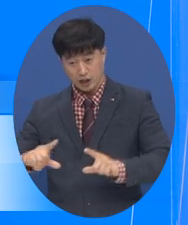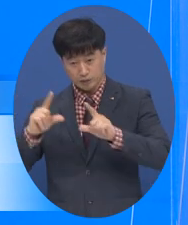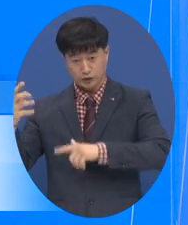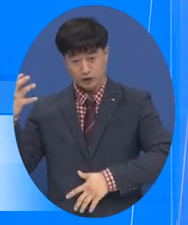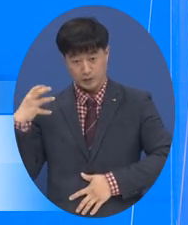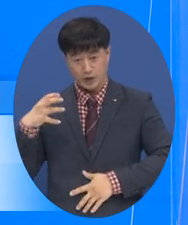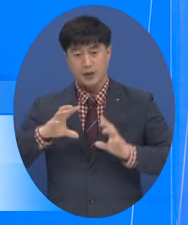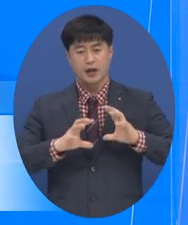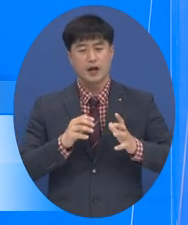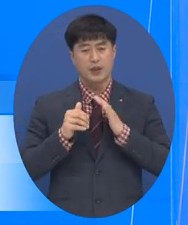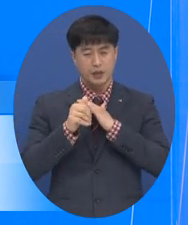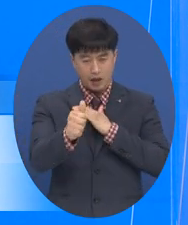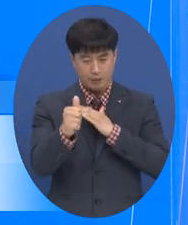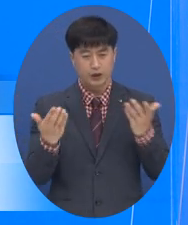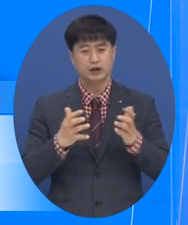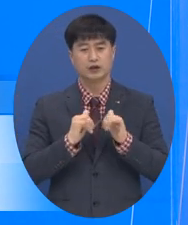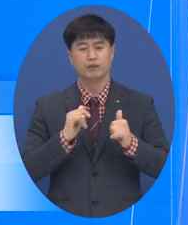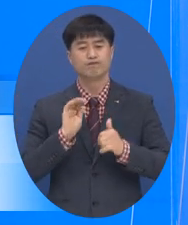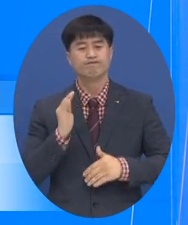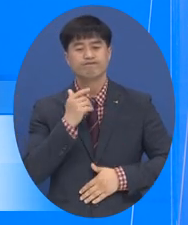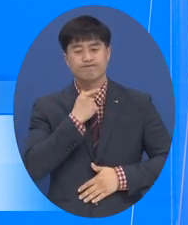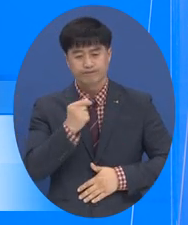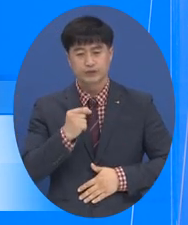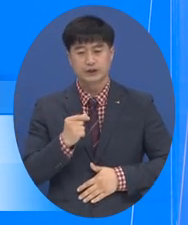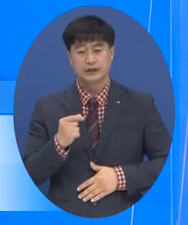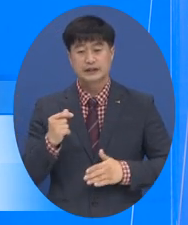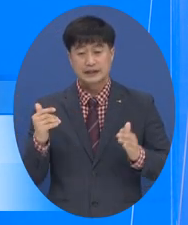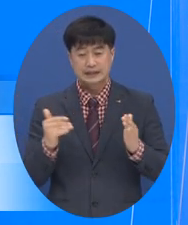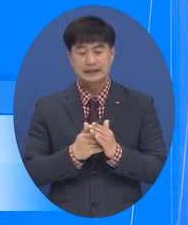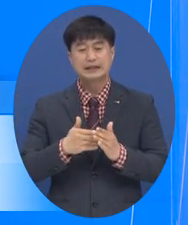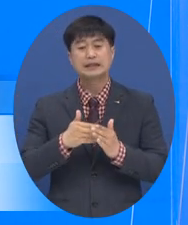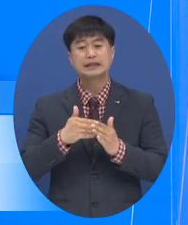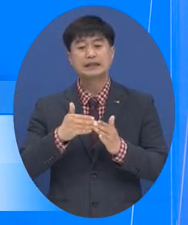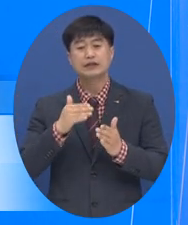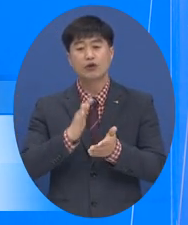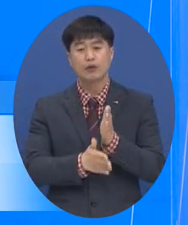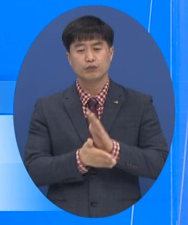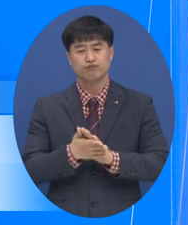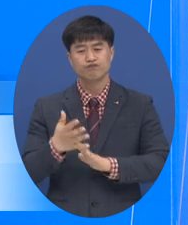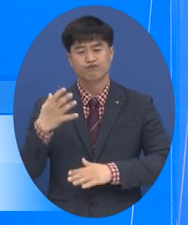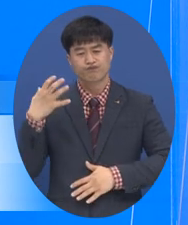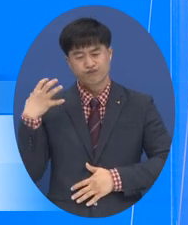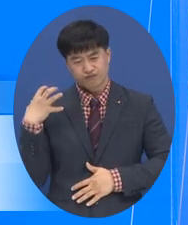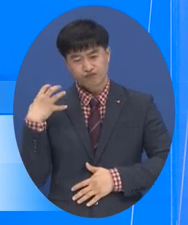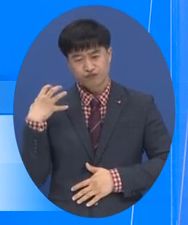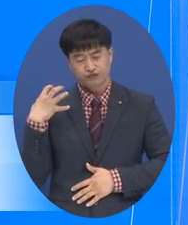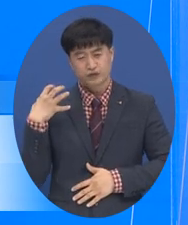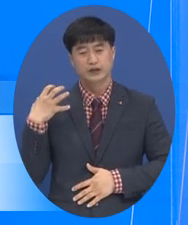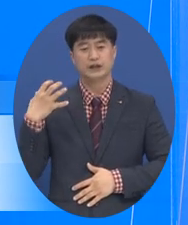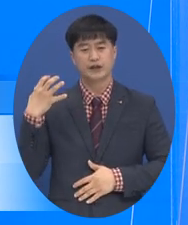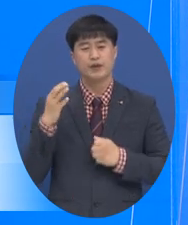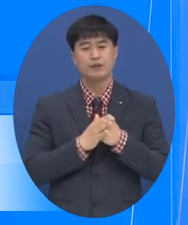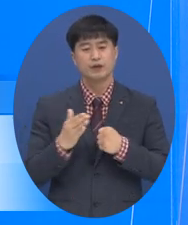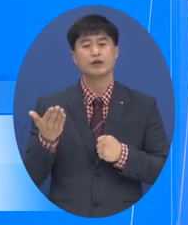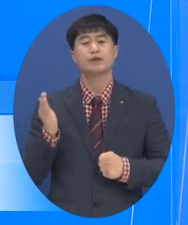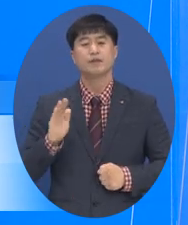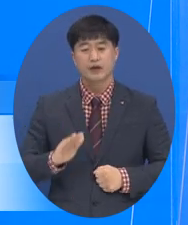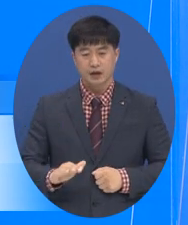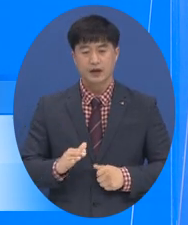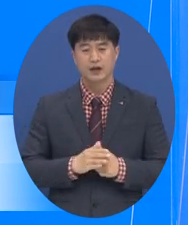나라의 대표 일꾼이 되고자 합니다. 한없이 무거운 책임감에 어깨가